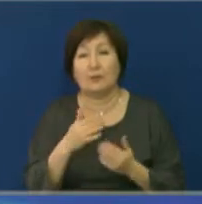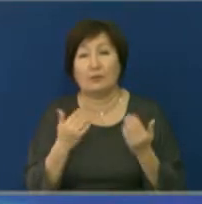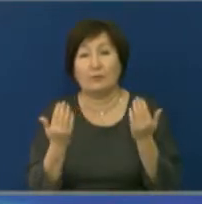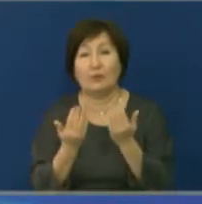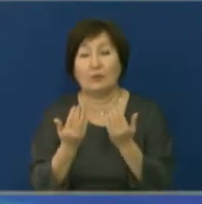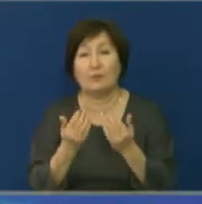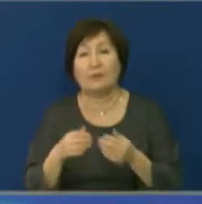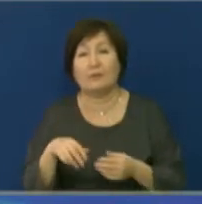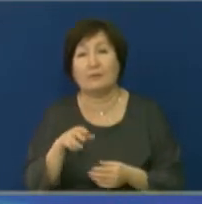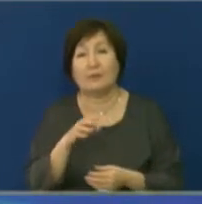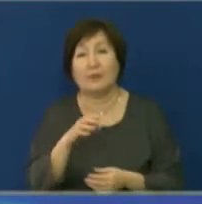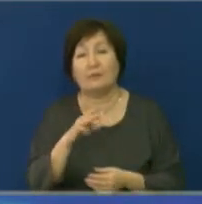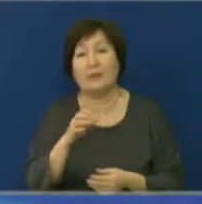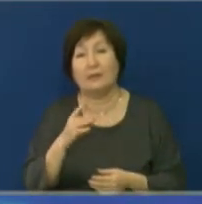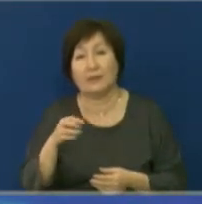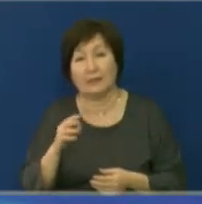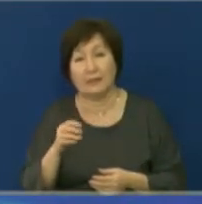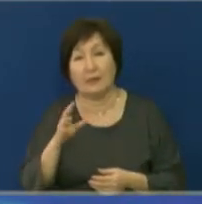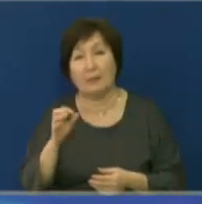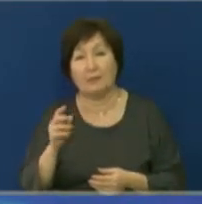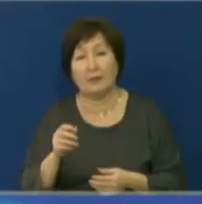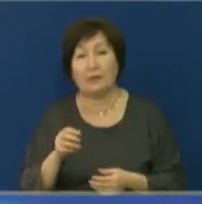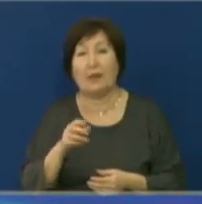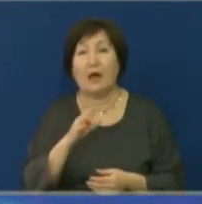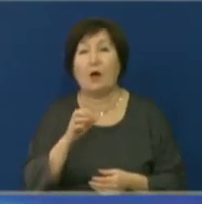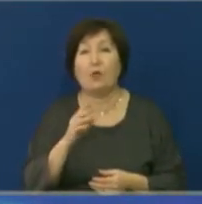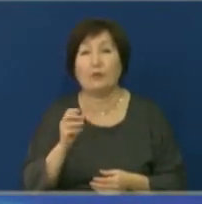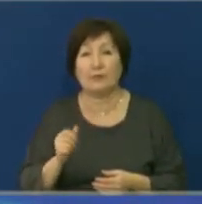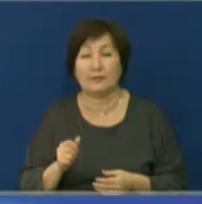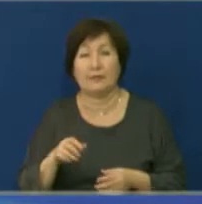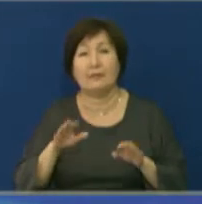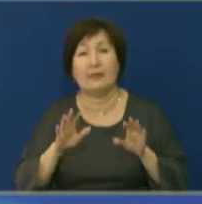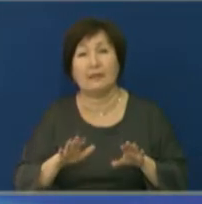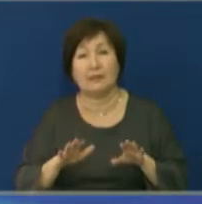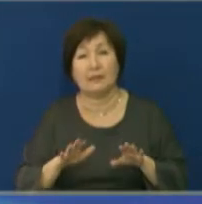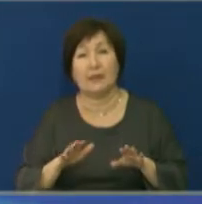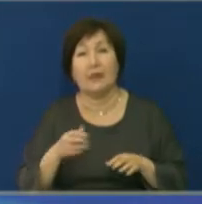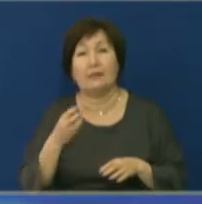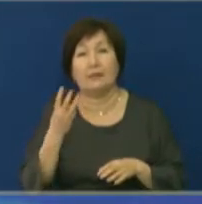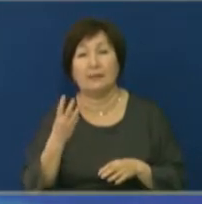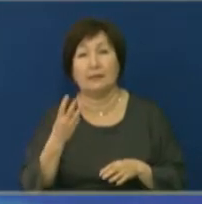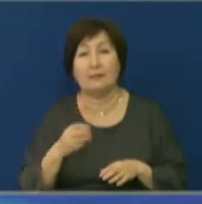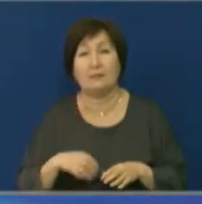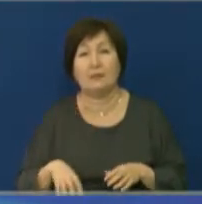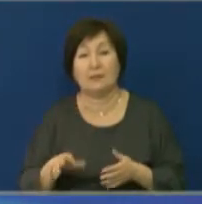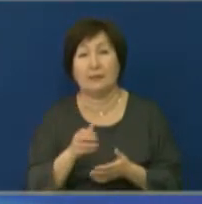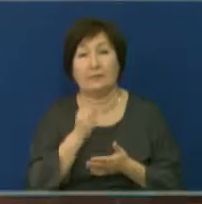«Гажаип. Трагедия» по роману Мухтара Ауэзова «Абай» и заняли призовое 3-е место. Подробности в следующем